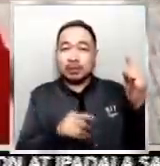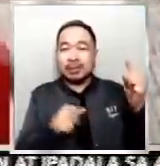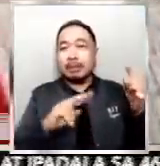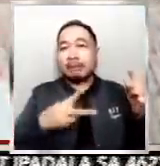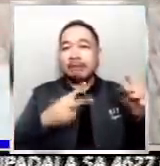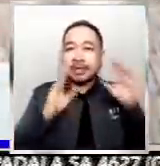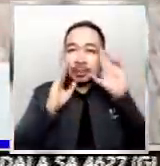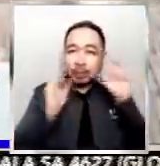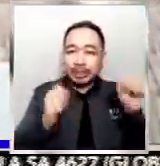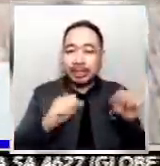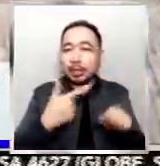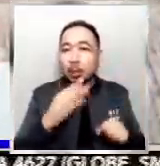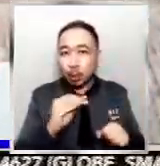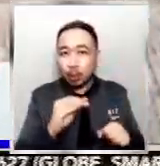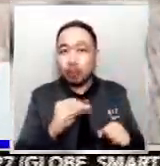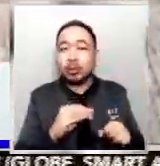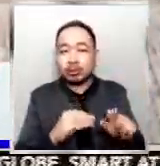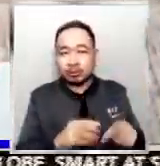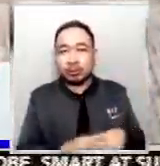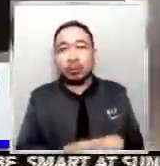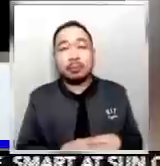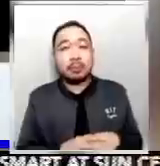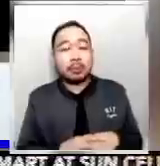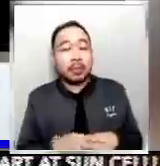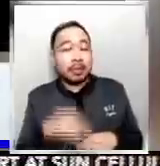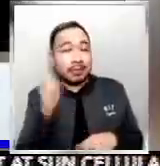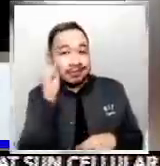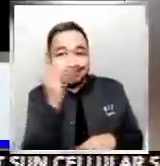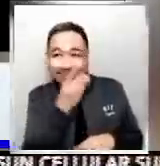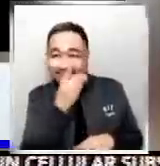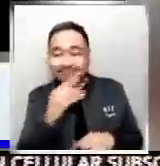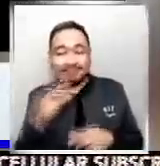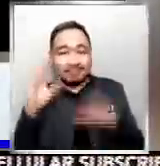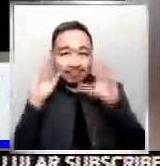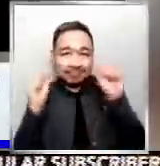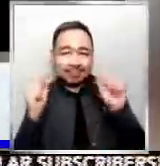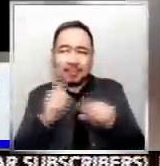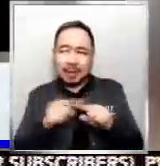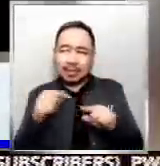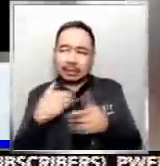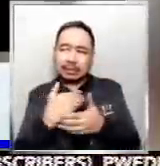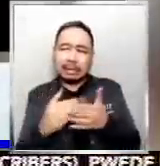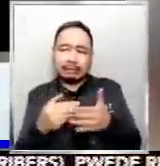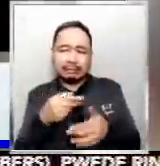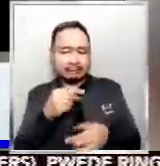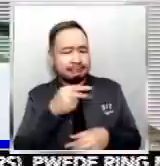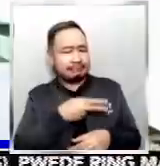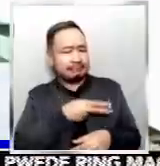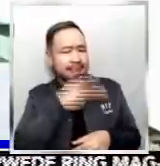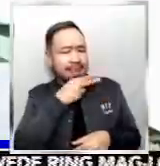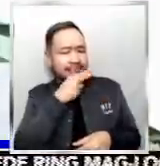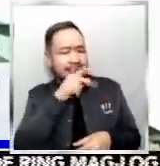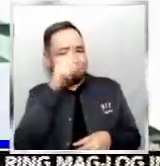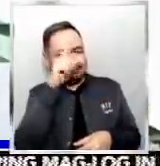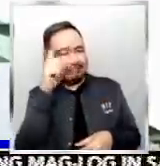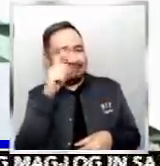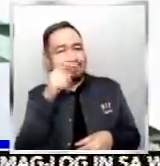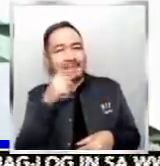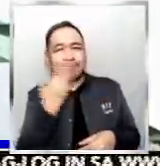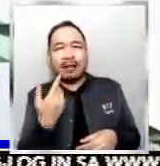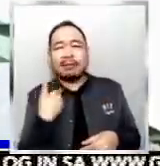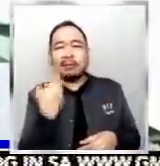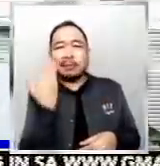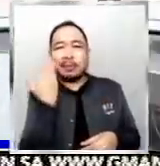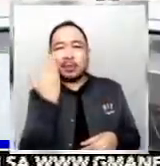PDP Laban, Executive Director Ron Monsayak, may mga naghihinala sa kanilang paksyo ng PDP Laban na smokescreen lamang daw ang hindi pagtakbo ni